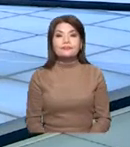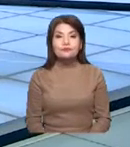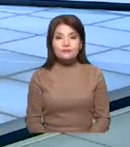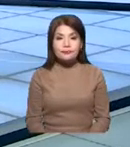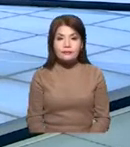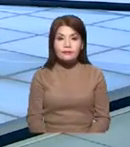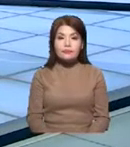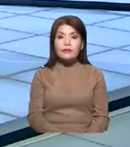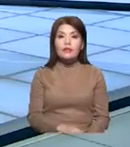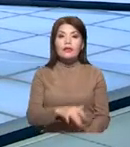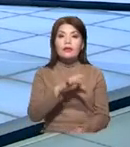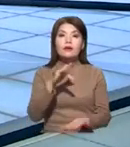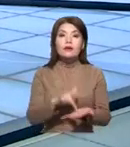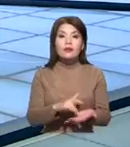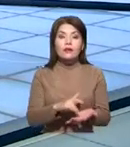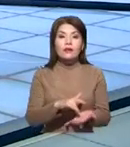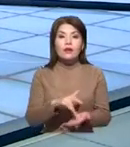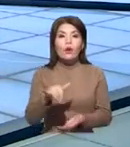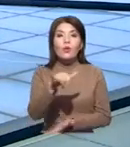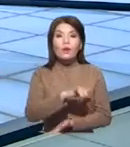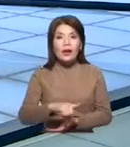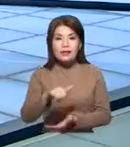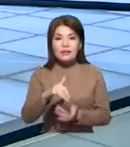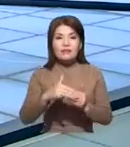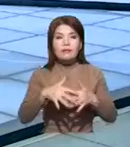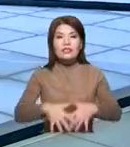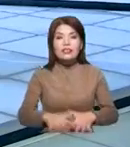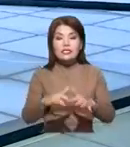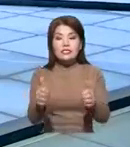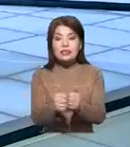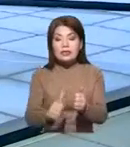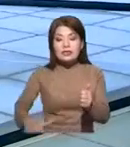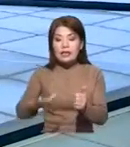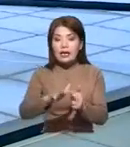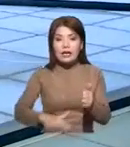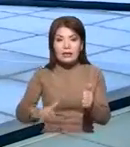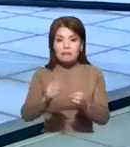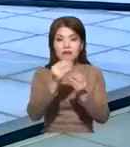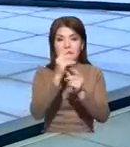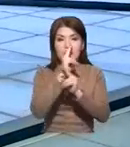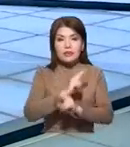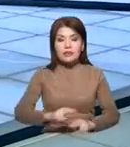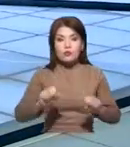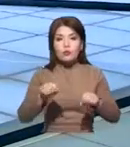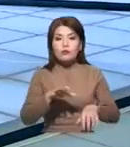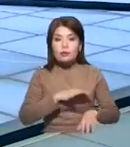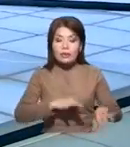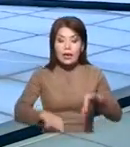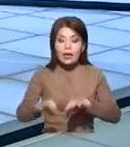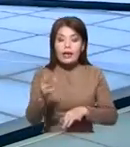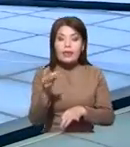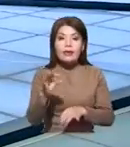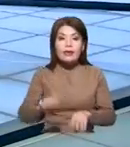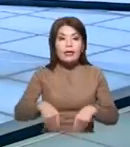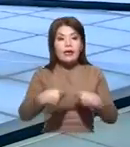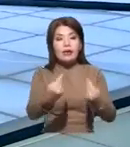Скандал разгорается вокруг городского пляжа в Уральске. Местные жители могут лишиться одного из главных мест отдыха. Дело в том, что разработчики карьеров требуют отдать